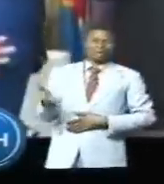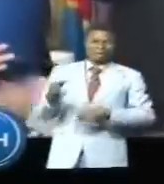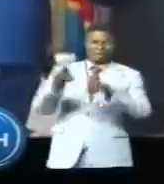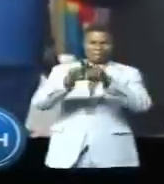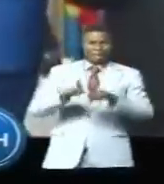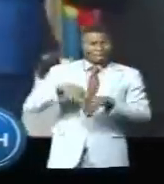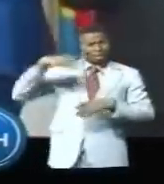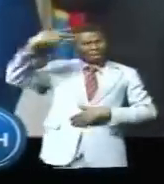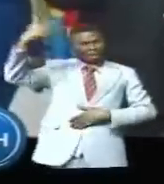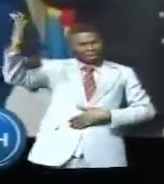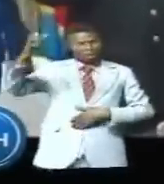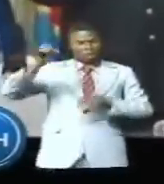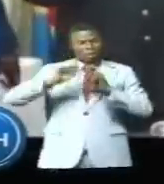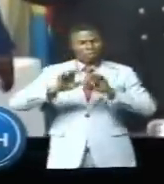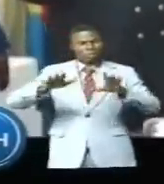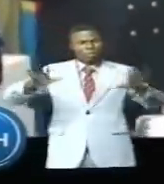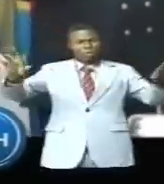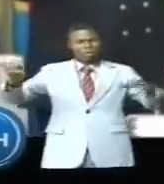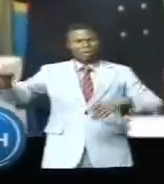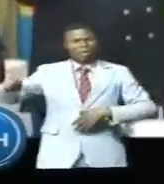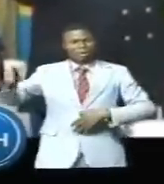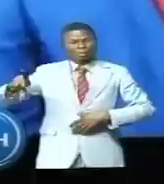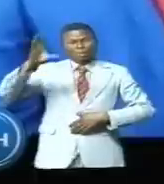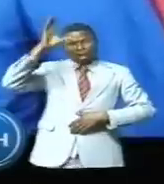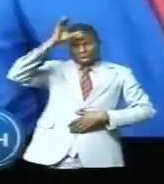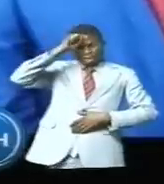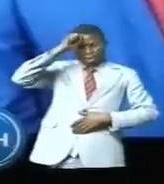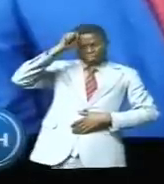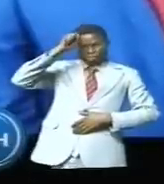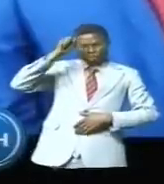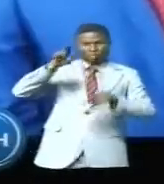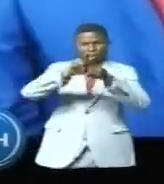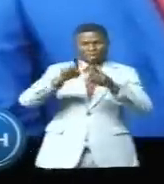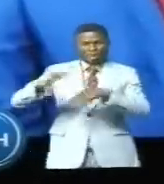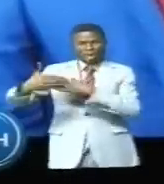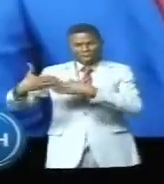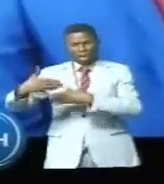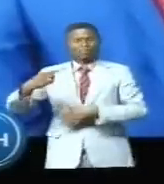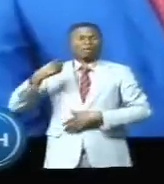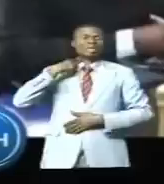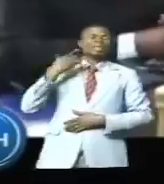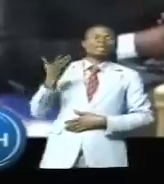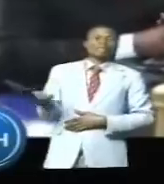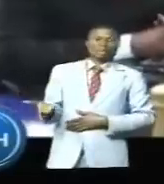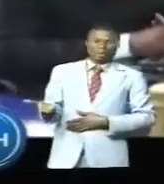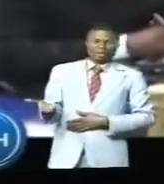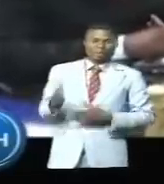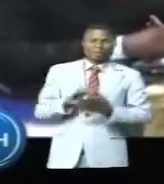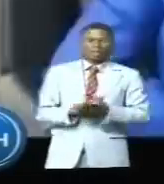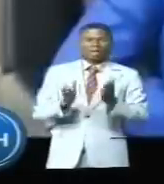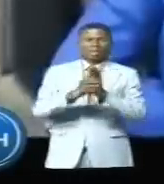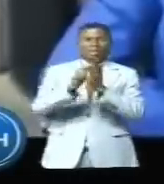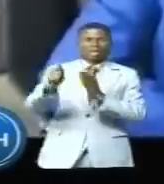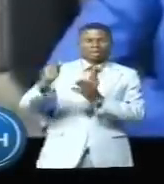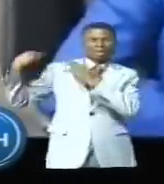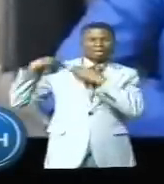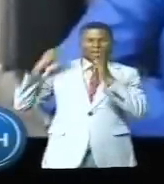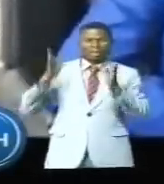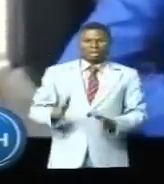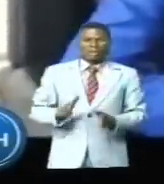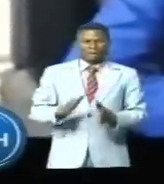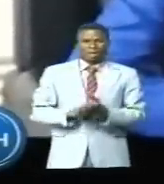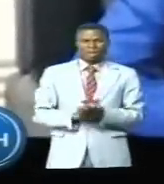plus tard étendre ça dans la province de Kwilu, qui est aussi voisine à la province de Kwango. En sa qualité du responsable de